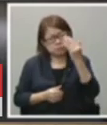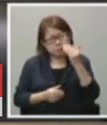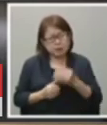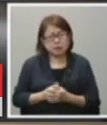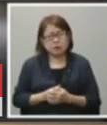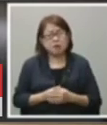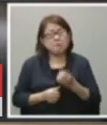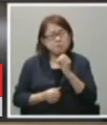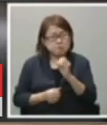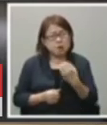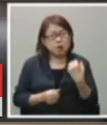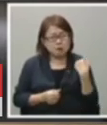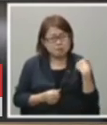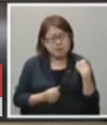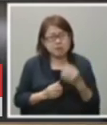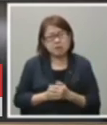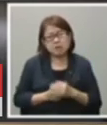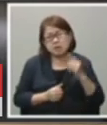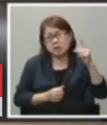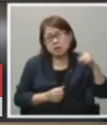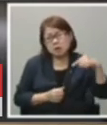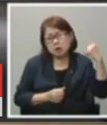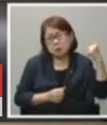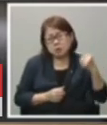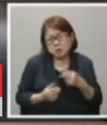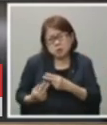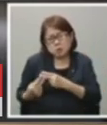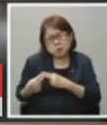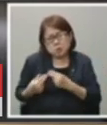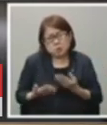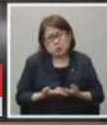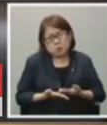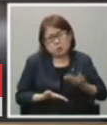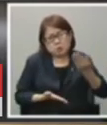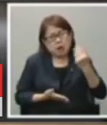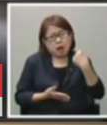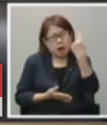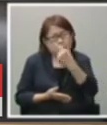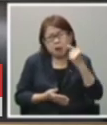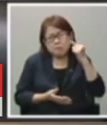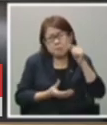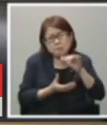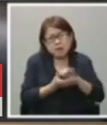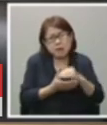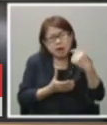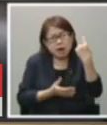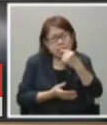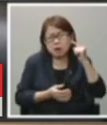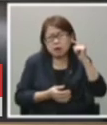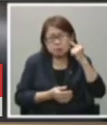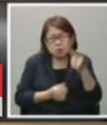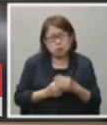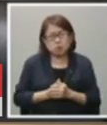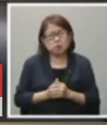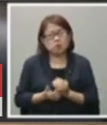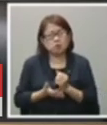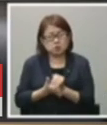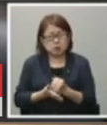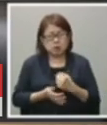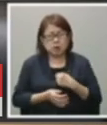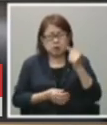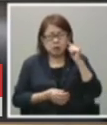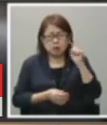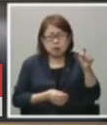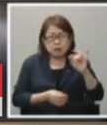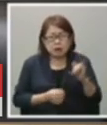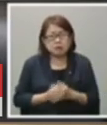มาดามหลังทำเนียบครับผมไม่ได้คิดเลยนะครับว่าจะเป็นอาจารย์น้องที่ผมเคารพนับถืออาจ